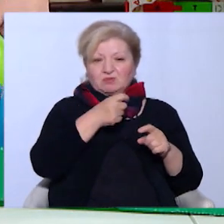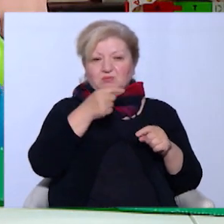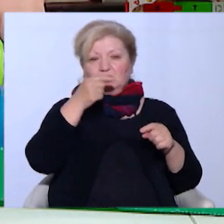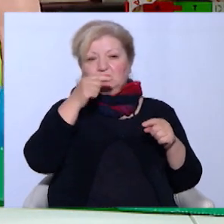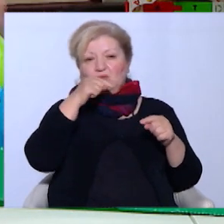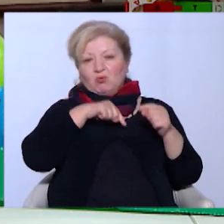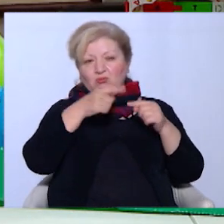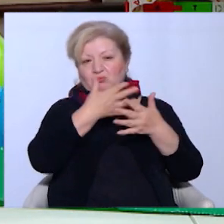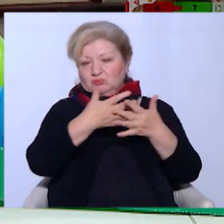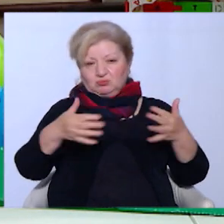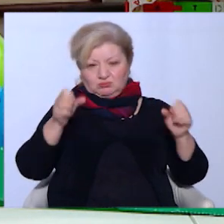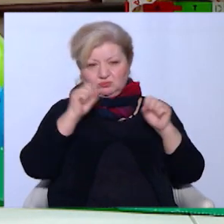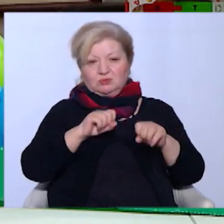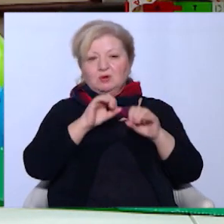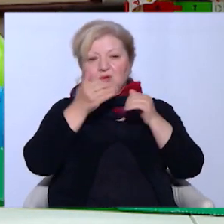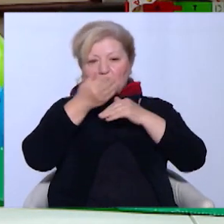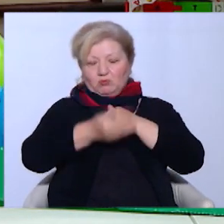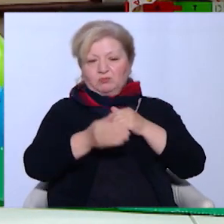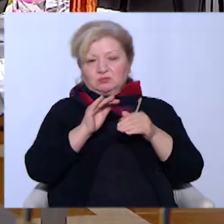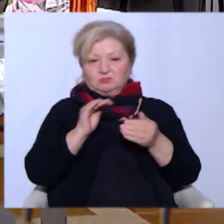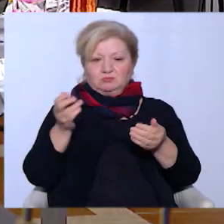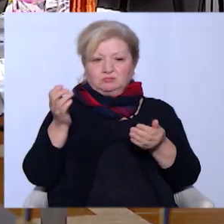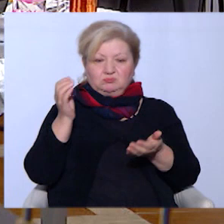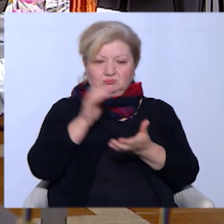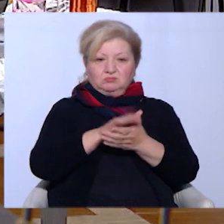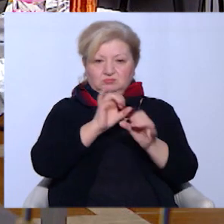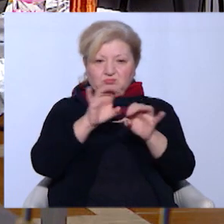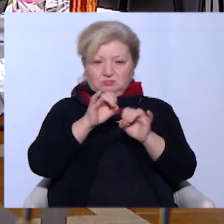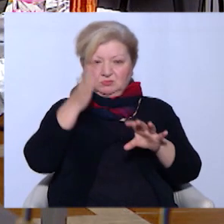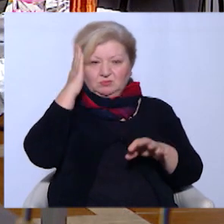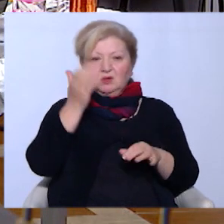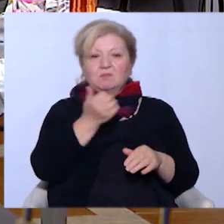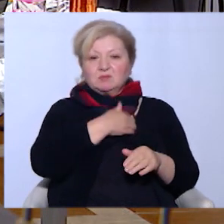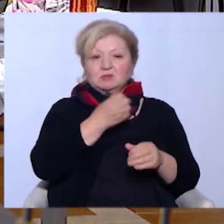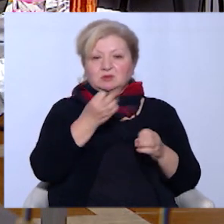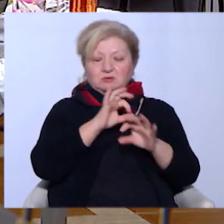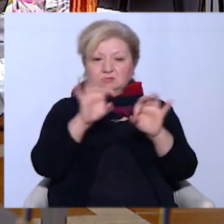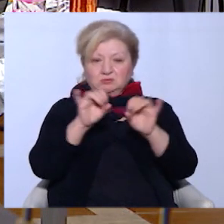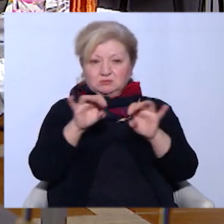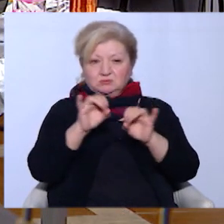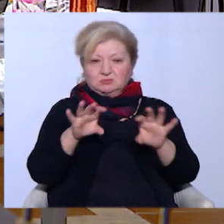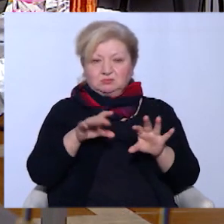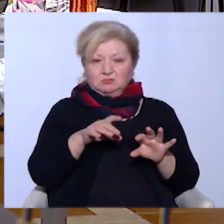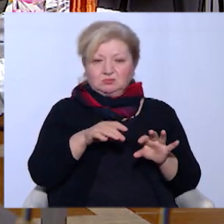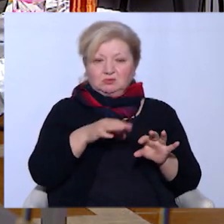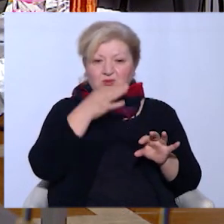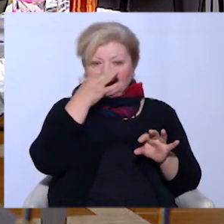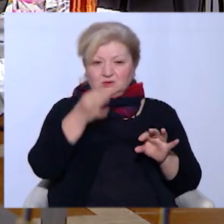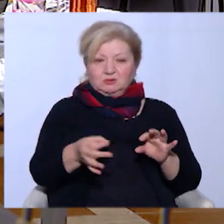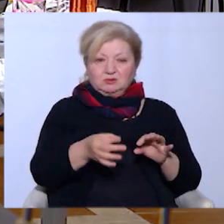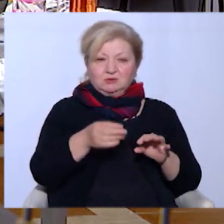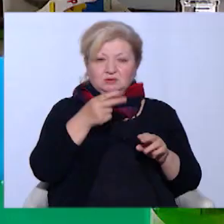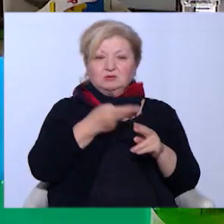იყოფა. მარტივია მეტალები და არამეტალები და რთული შეიძლება იყოს ოქსიდები, ფუძეები, მჟავები